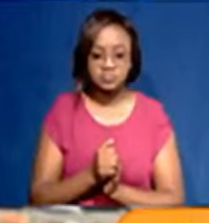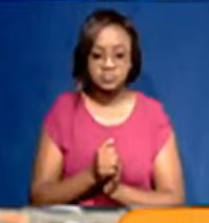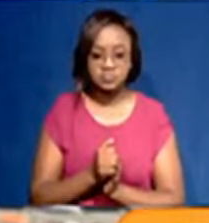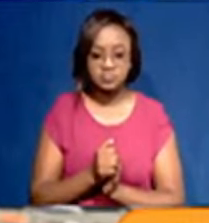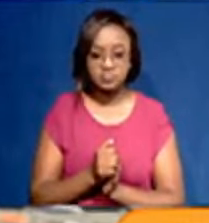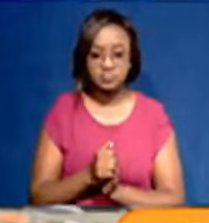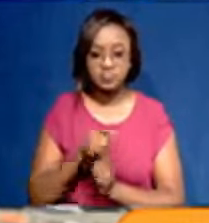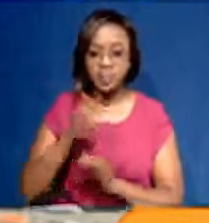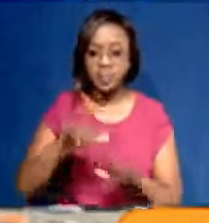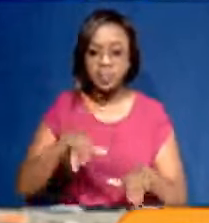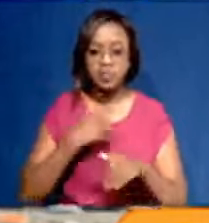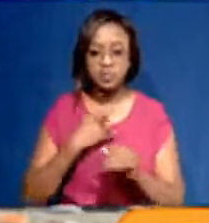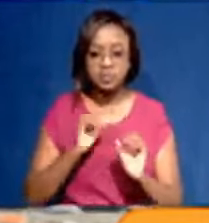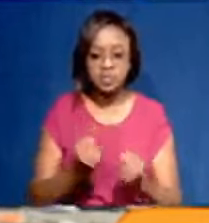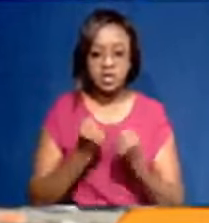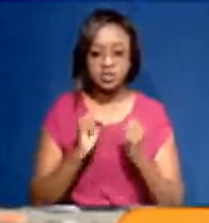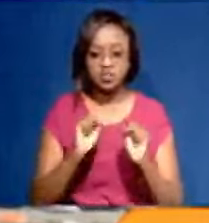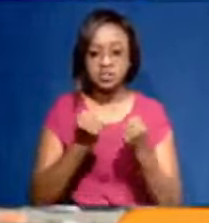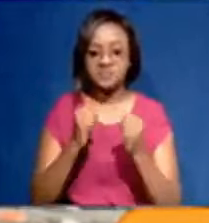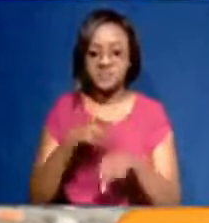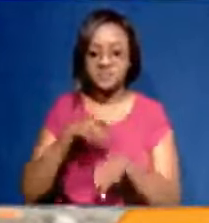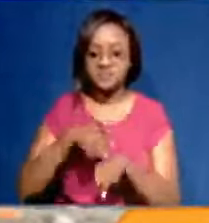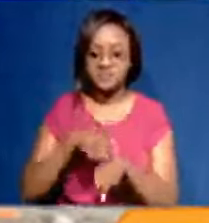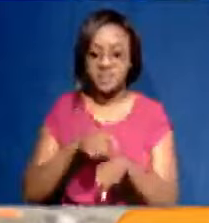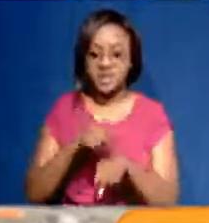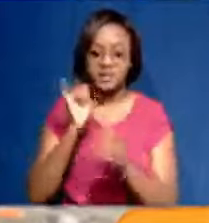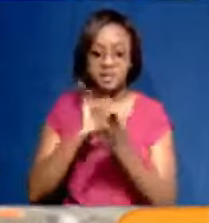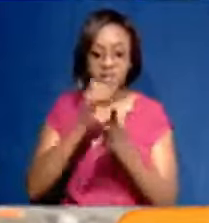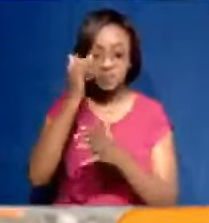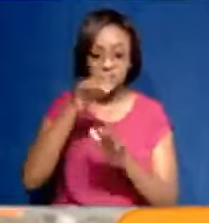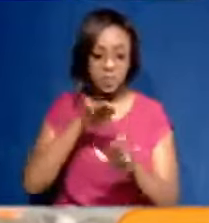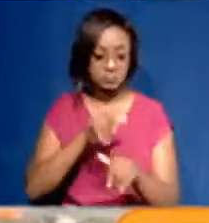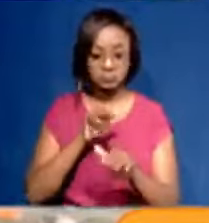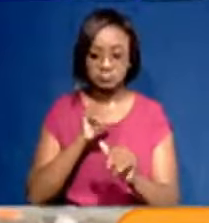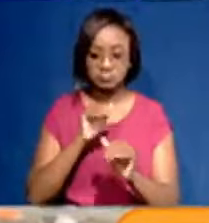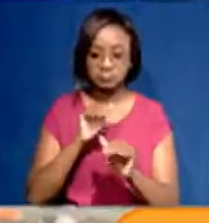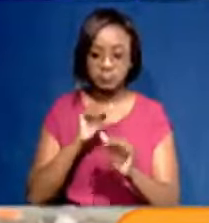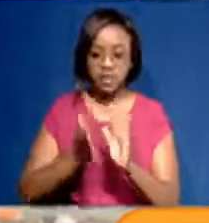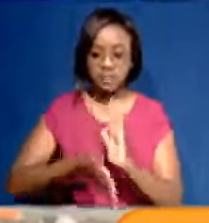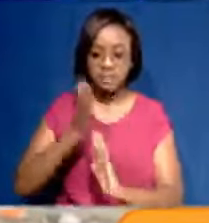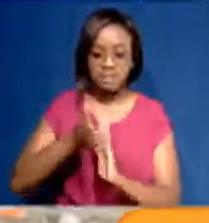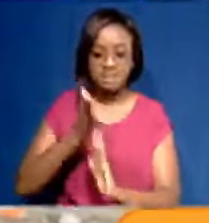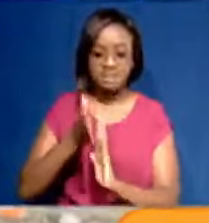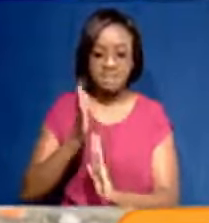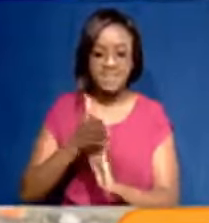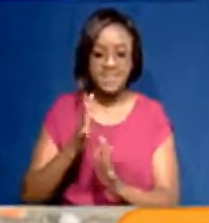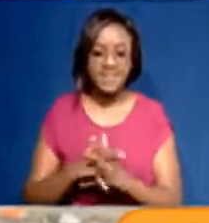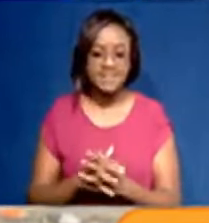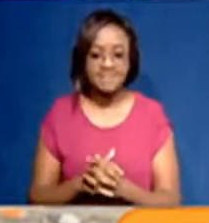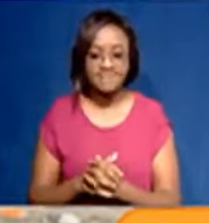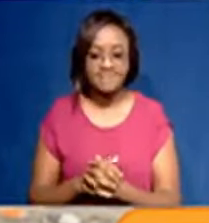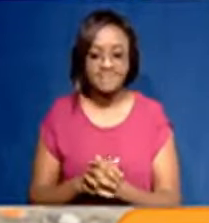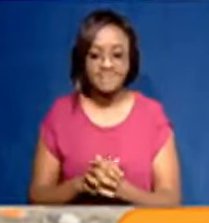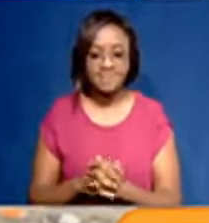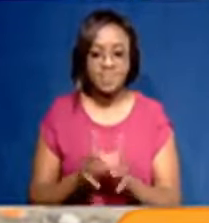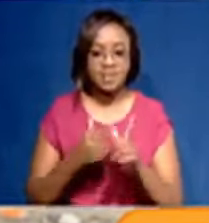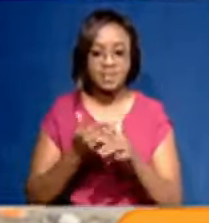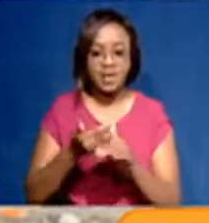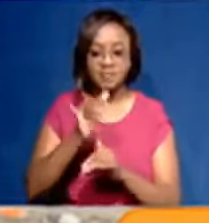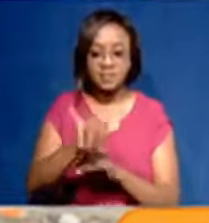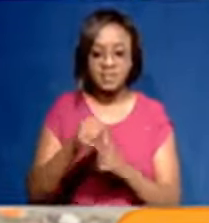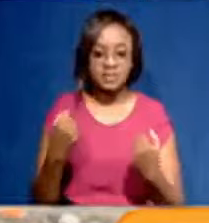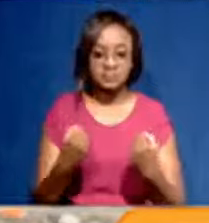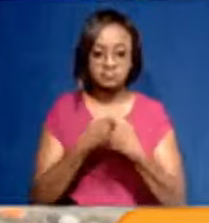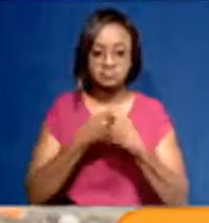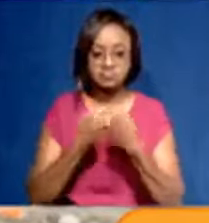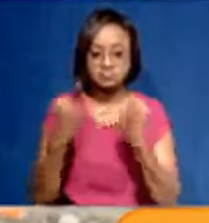analipia ule muda uliopotea pale tulipale mpakani. Kaya tembea kwa kasi sana hivyo overtake. Hiyo ni vurugu vurugu hivyo, tumegongana